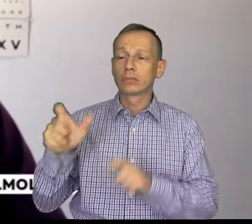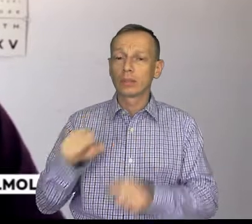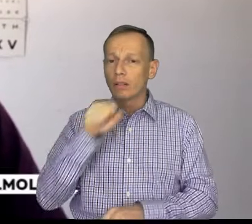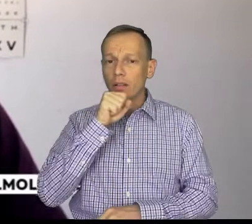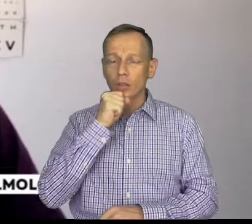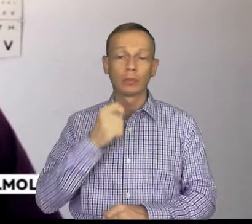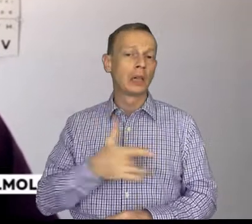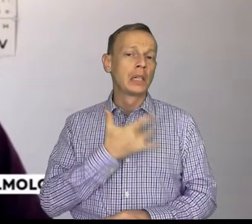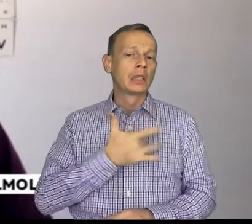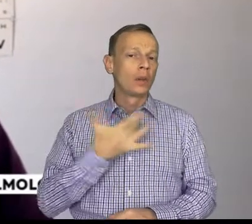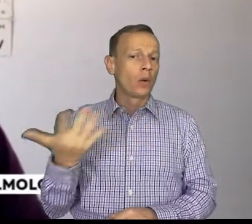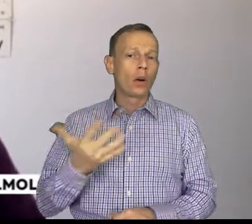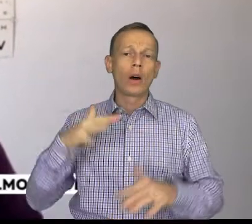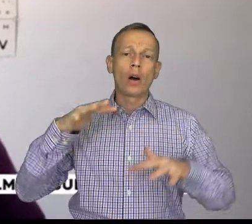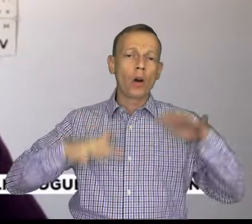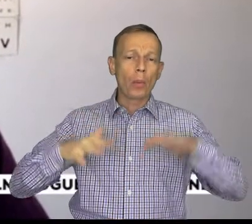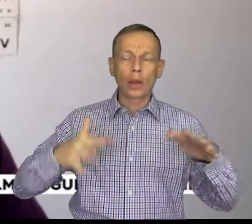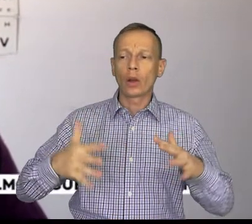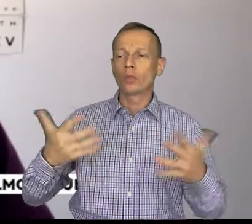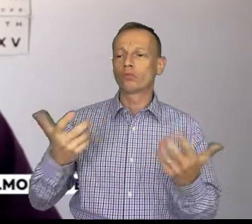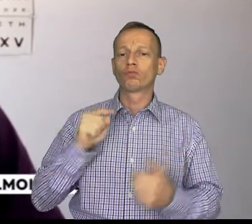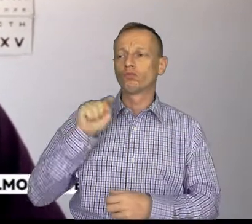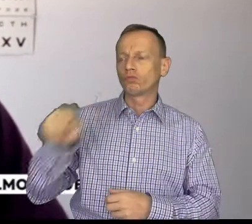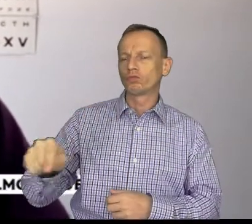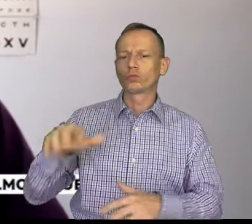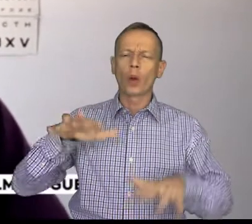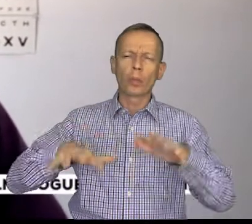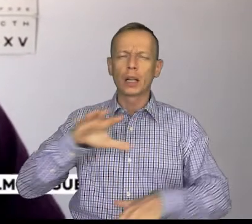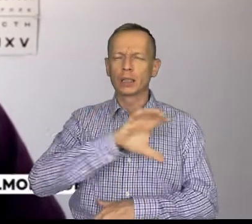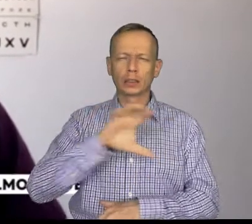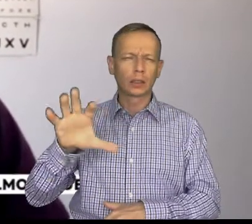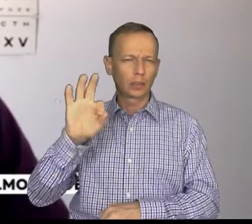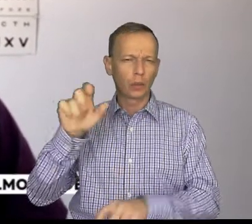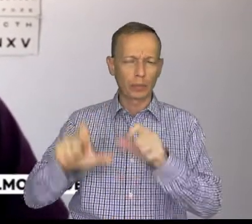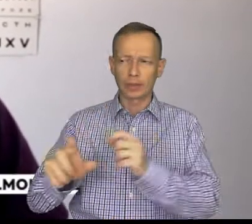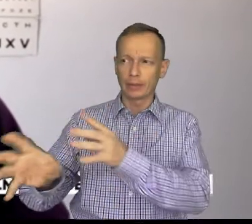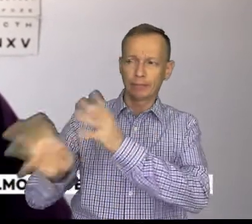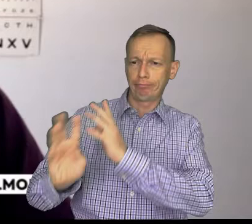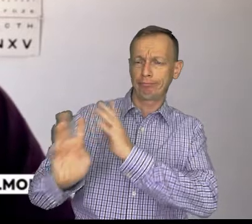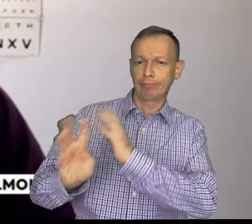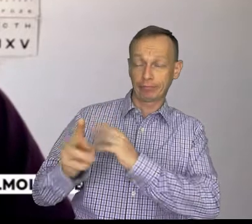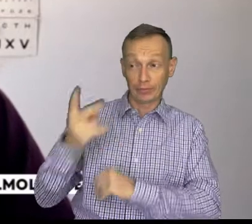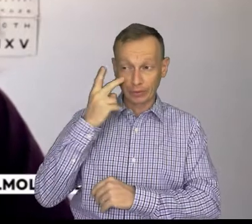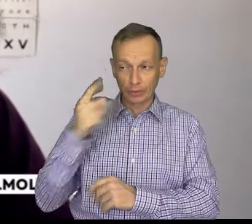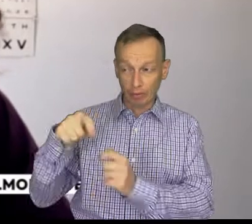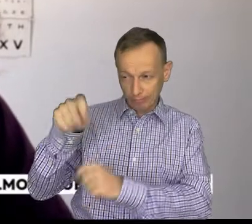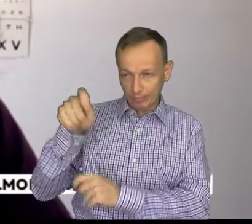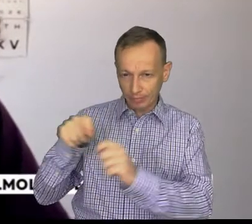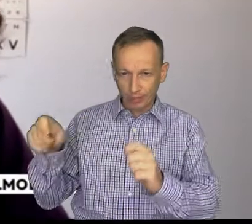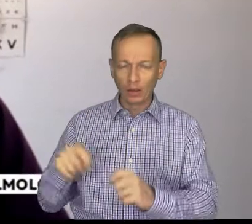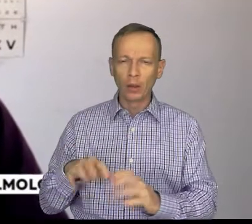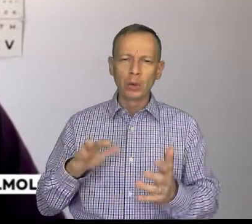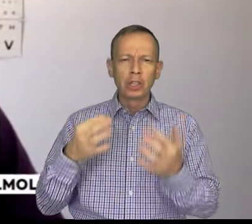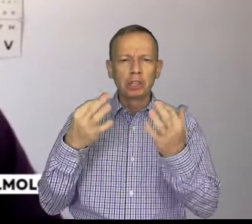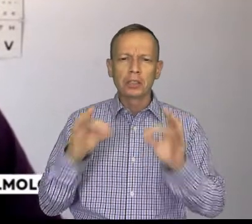bilan intéressant, c'est qu'en moyenne, sur une mission, on voit à peu près 150 patients et il n'y a qu'une